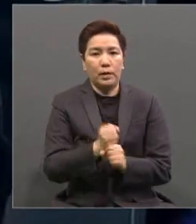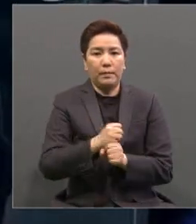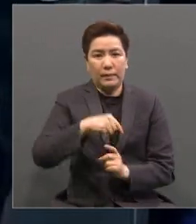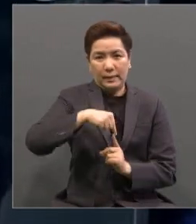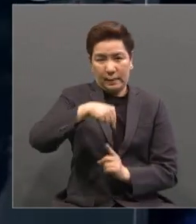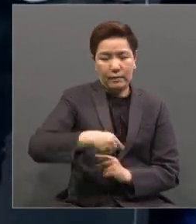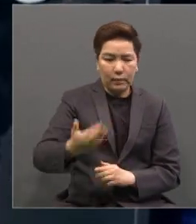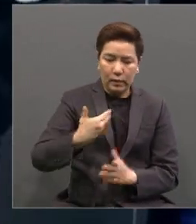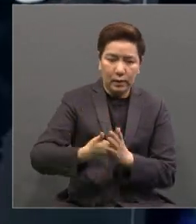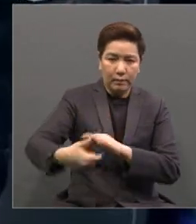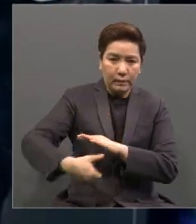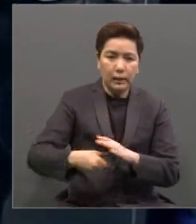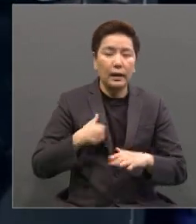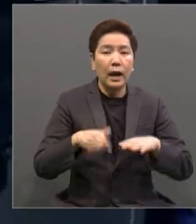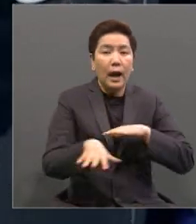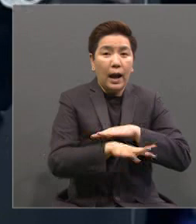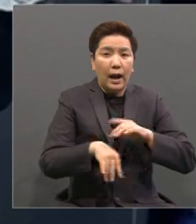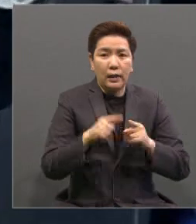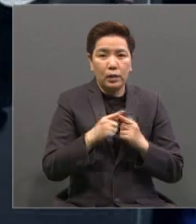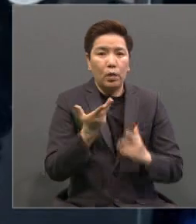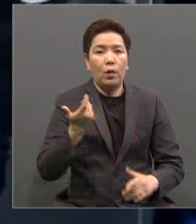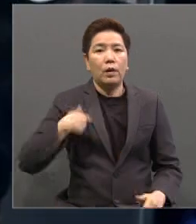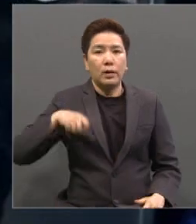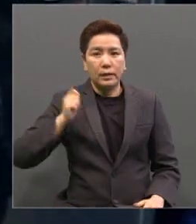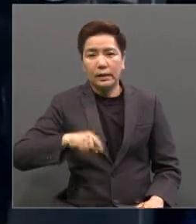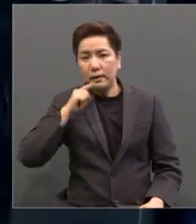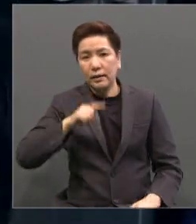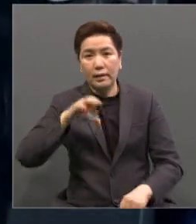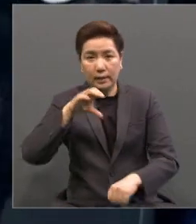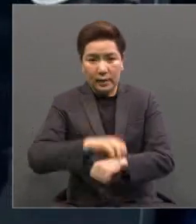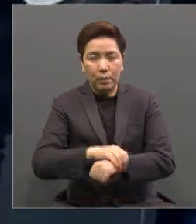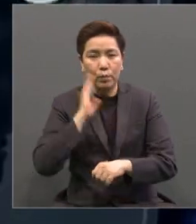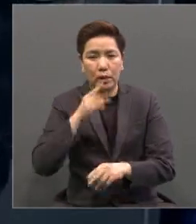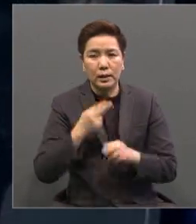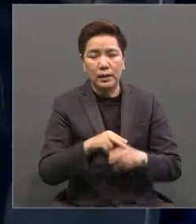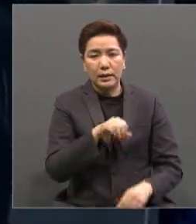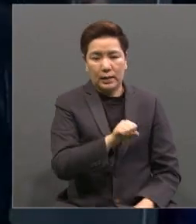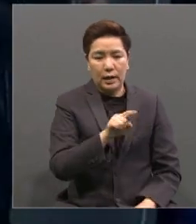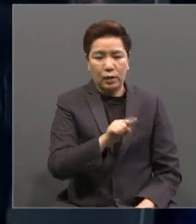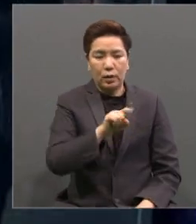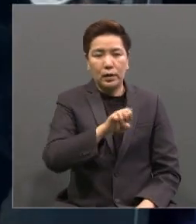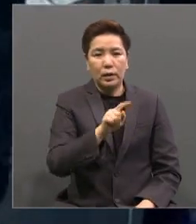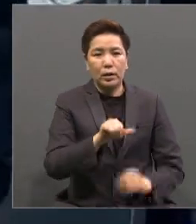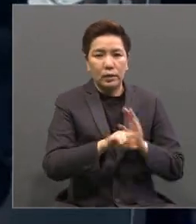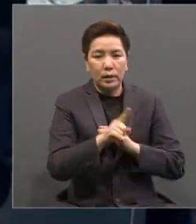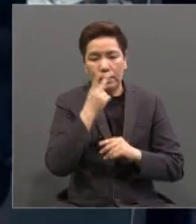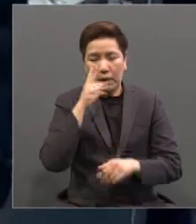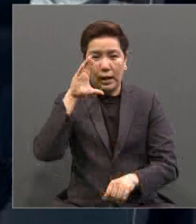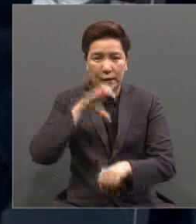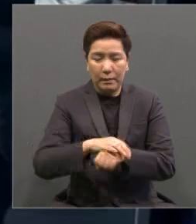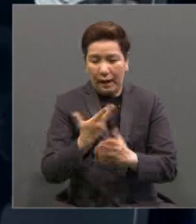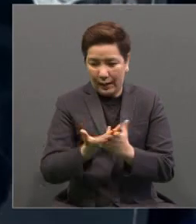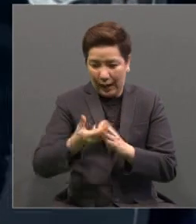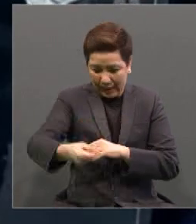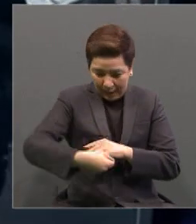คลองหลวงจึงรวบรวมพยานหลักฐานขออำนาจศาลออกหมายจับนายสถิตจนนำมาสู่การจับกุมขณะที่กำลัง